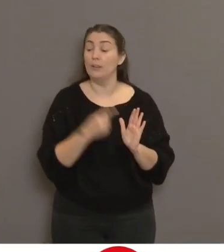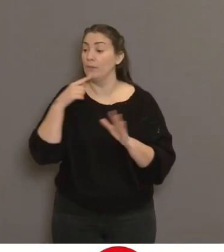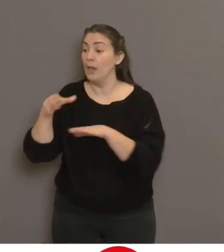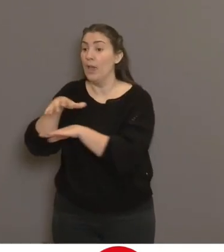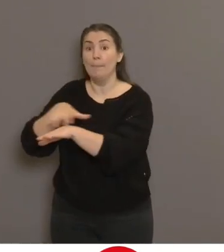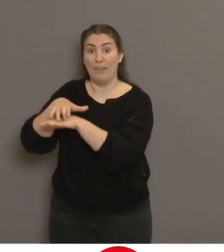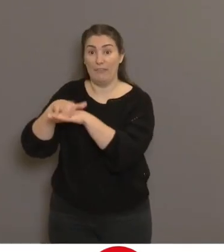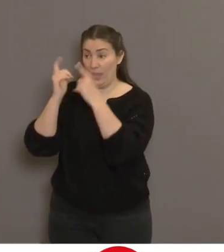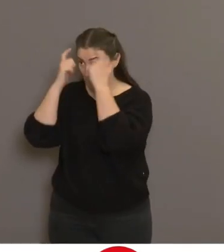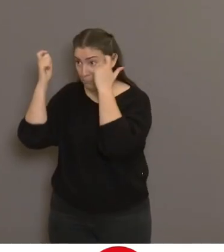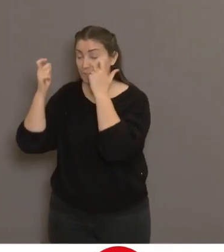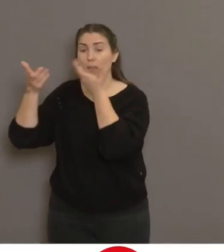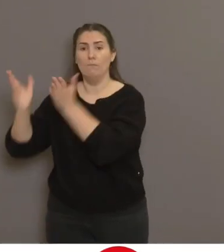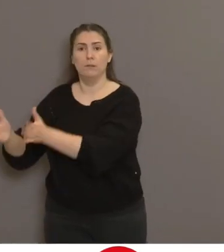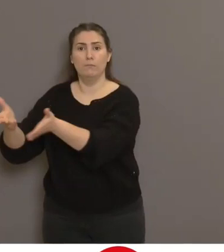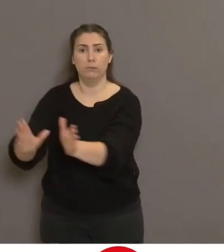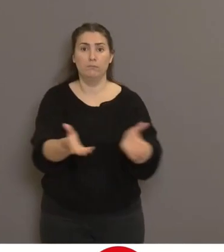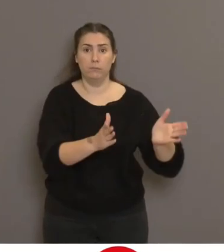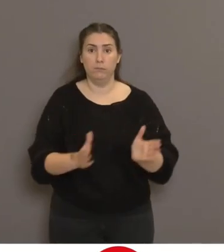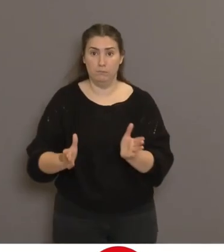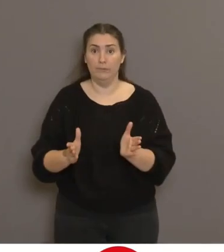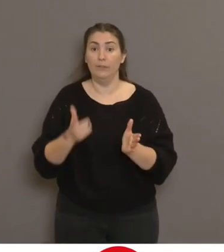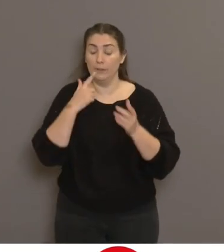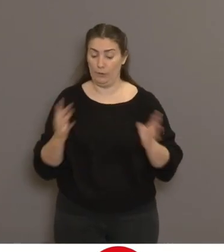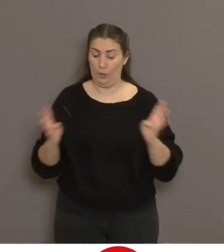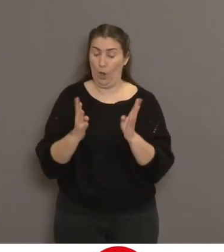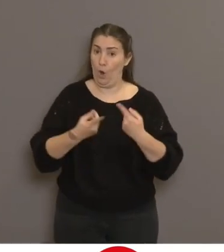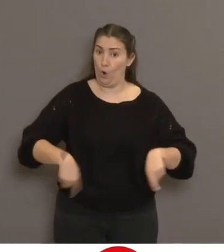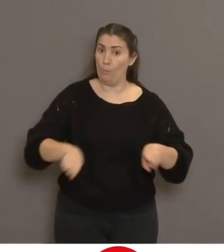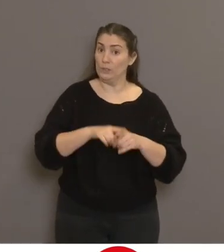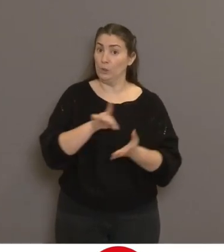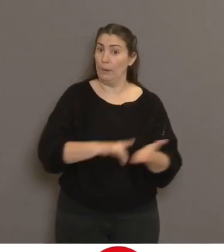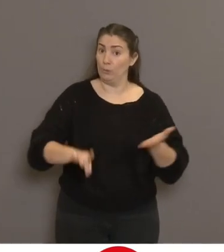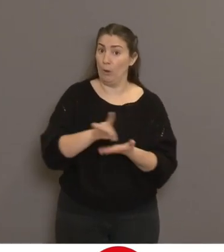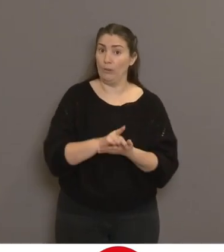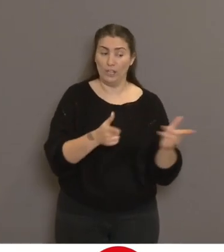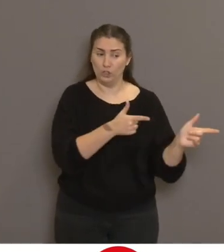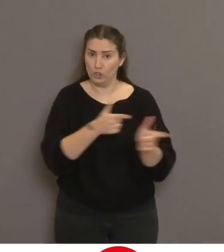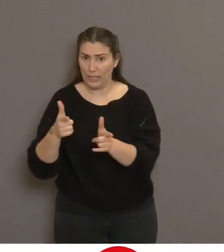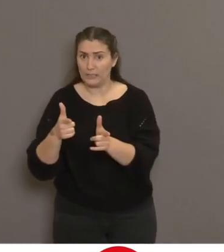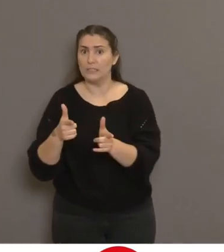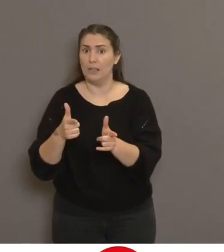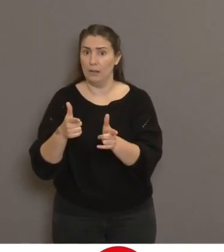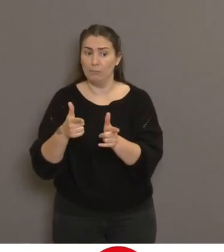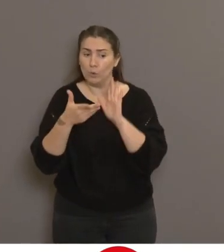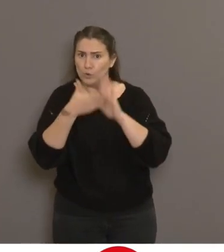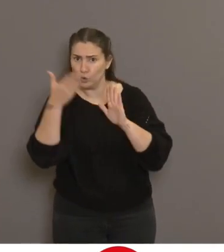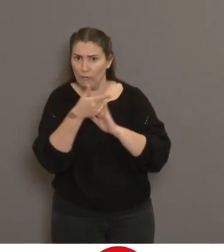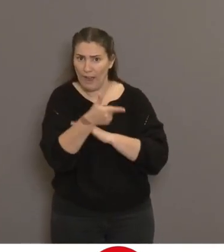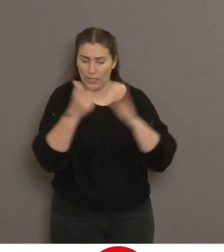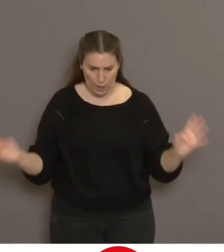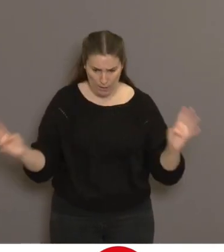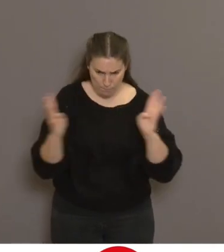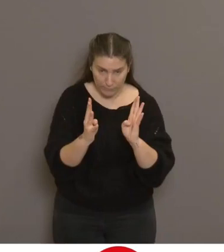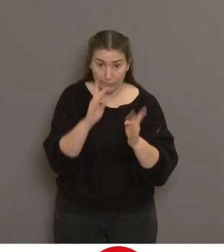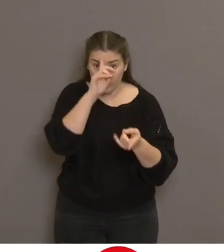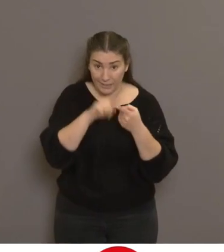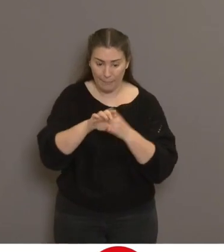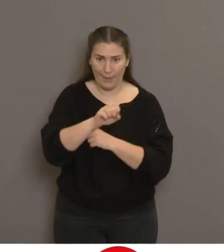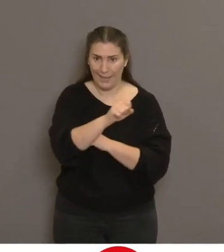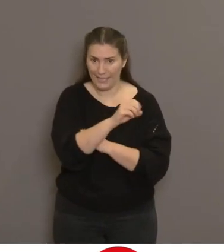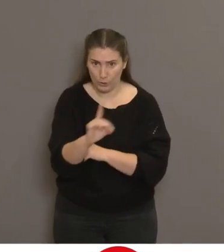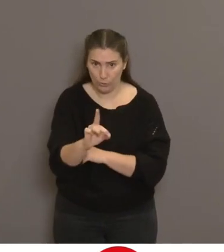avis de la commission départementale de la chasse et de la faune sauvage, réunie en formation spécialisée sur les ESODE.